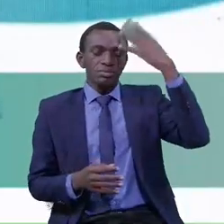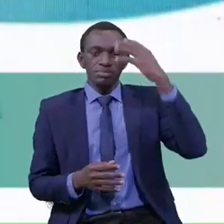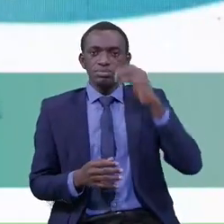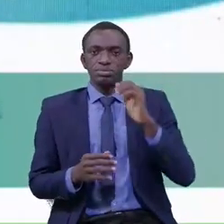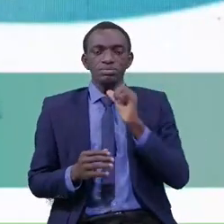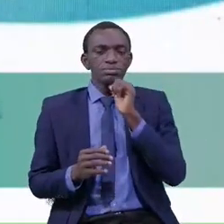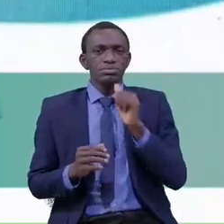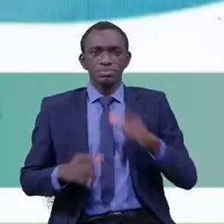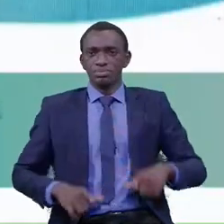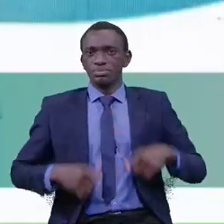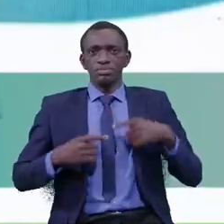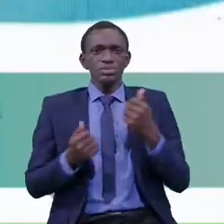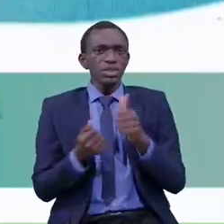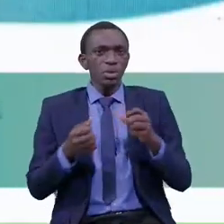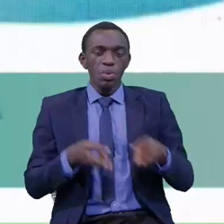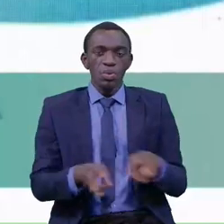La grâce de Dieu,